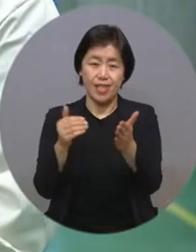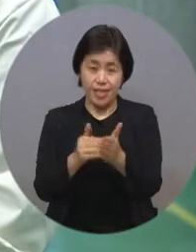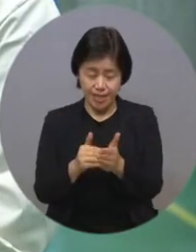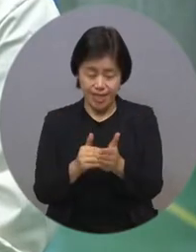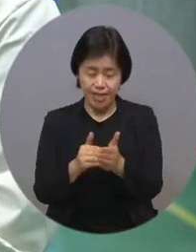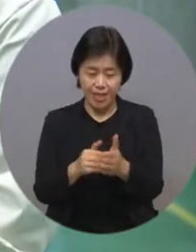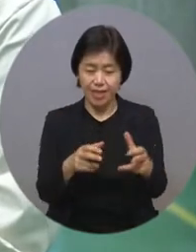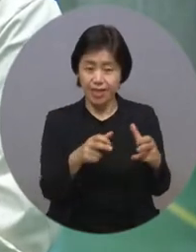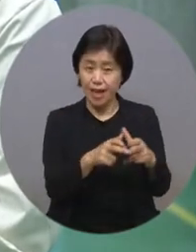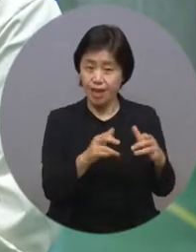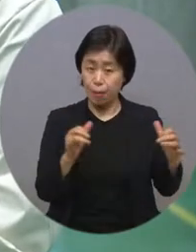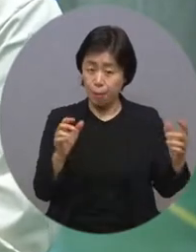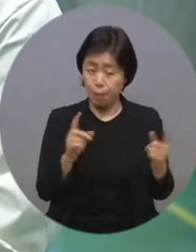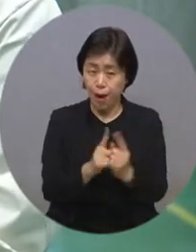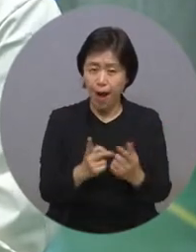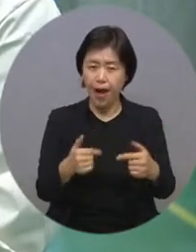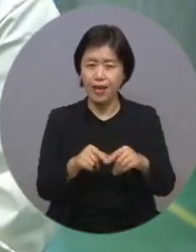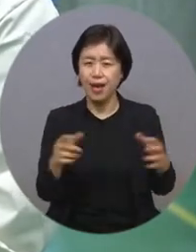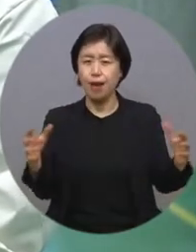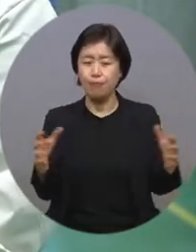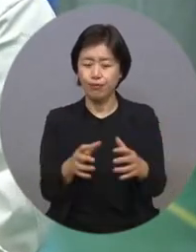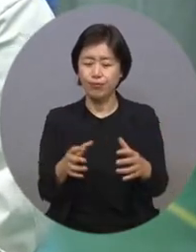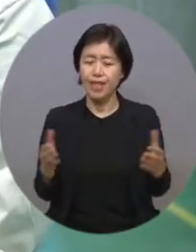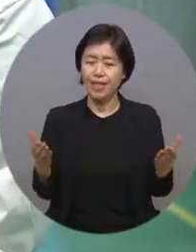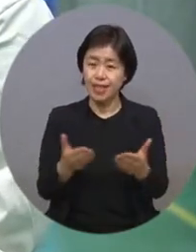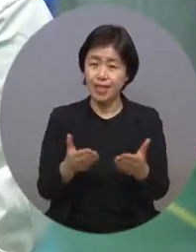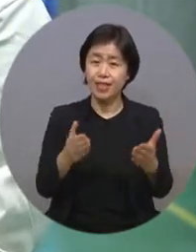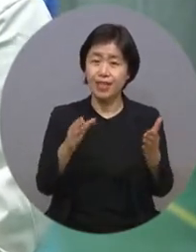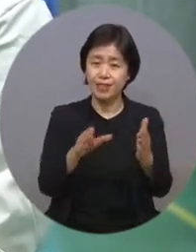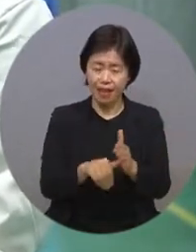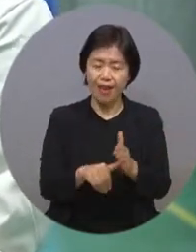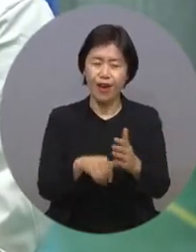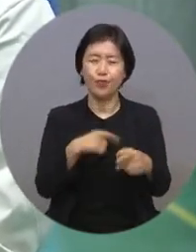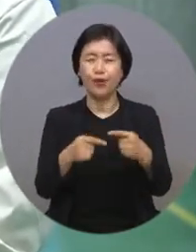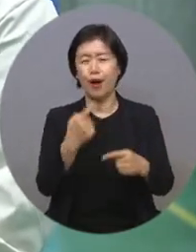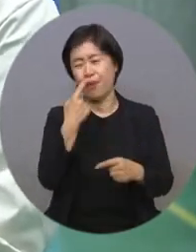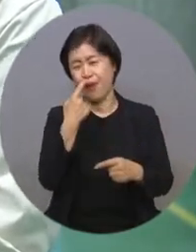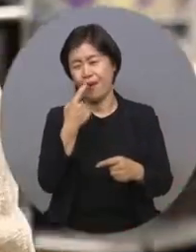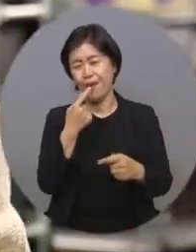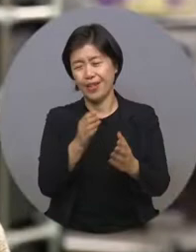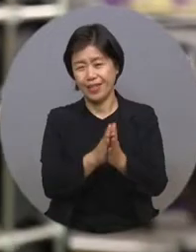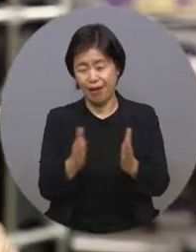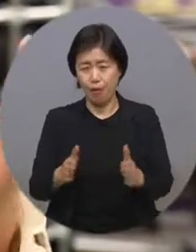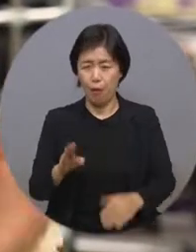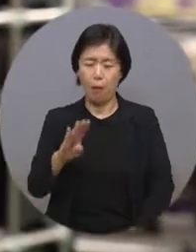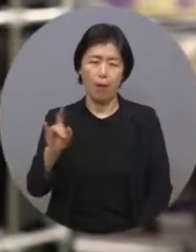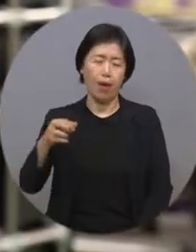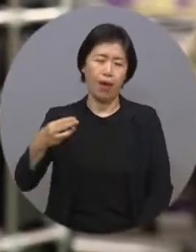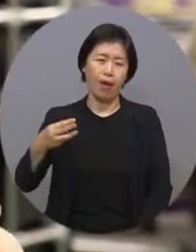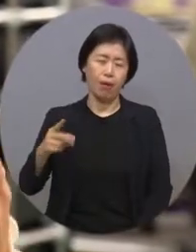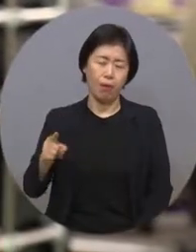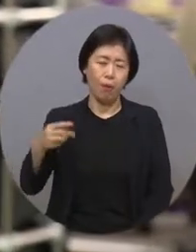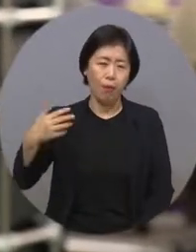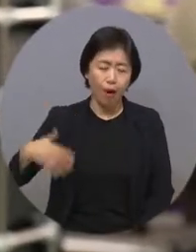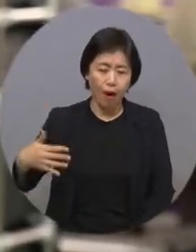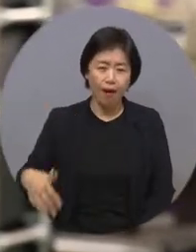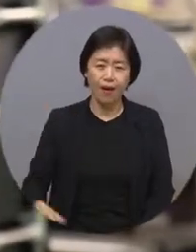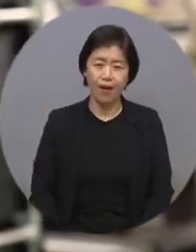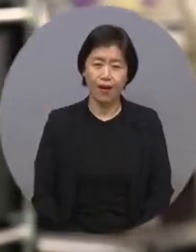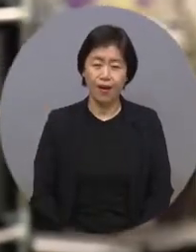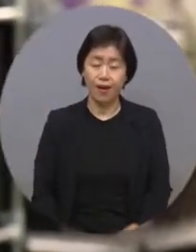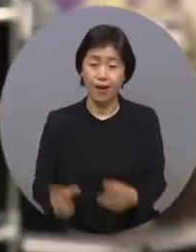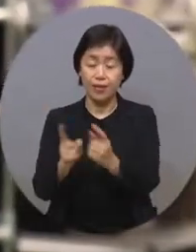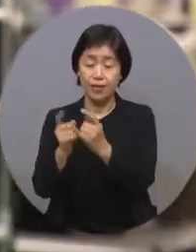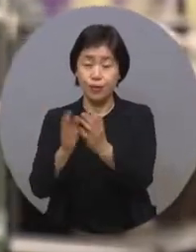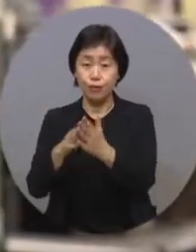원활한 소통을 위해서 그러면 배려를 해주신 세장님이시네요. 그럼 이제 직접 이렇게 수화를